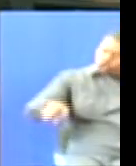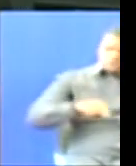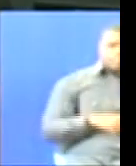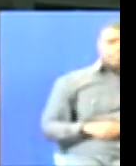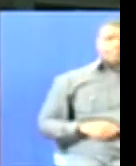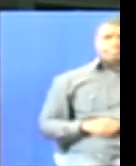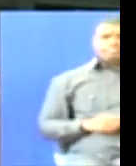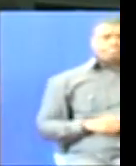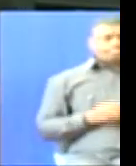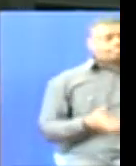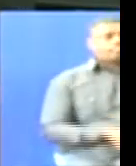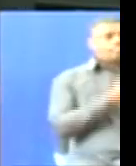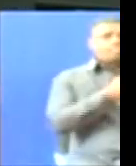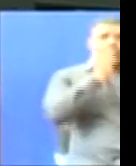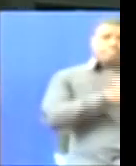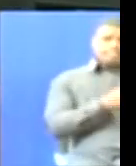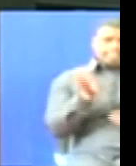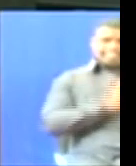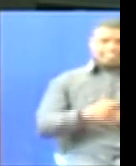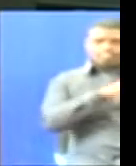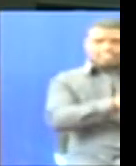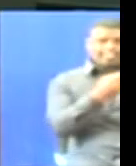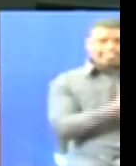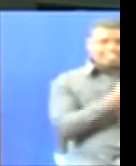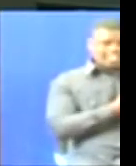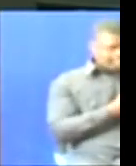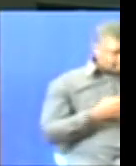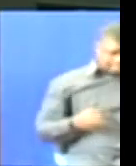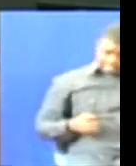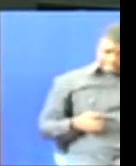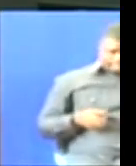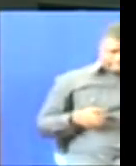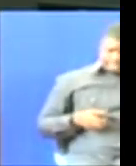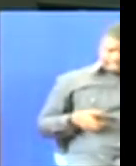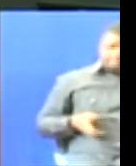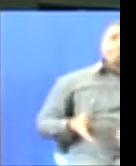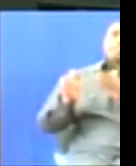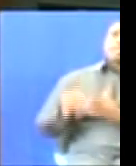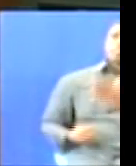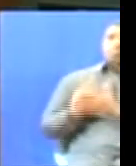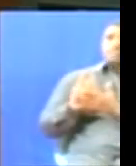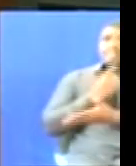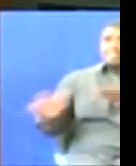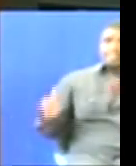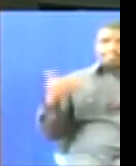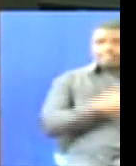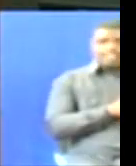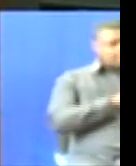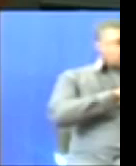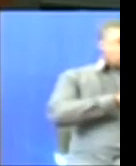Naibu Spika, Mheshimiwa Naibu Spika, kipande hiki kinafanya barabara hii ya kutoka Dar es Salaam kwenda Rusumo,